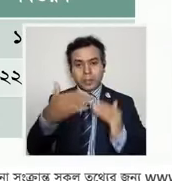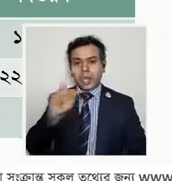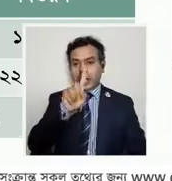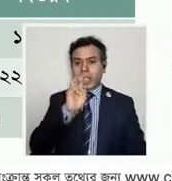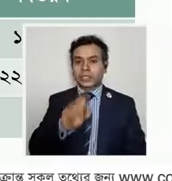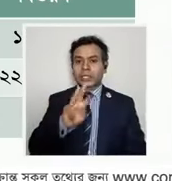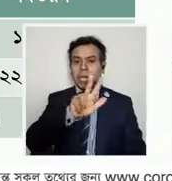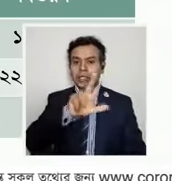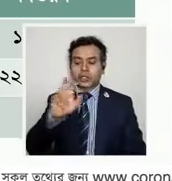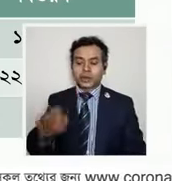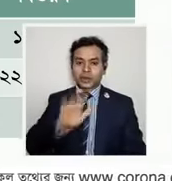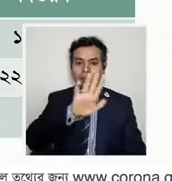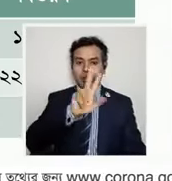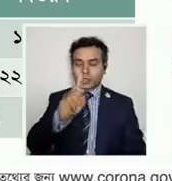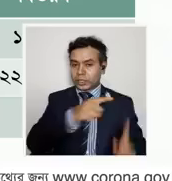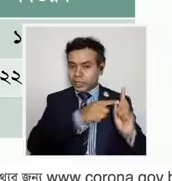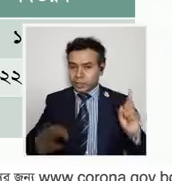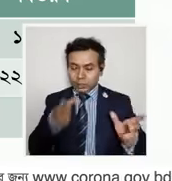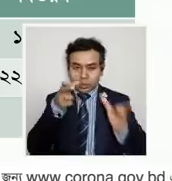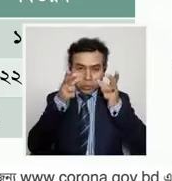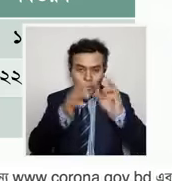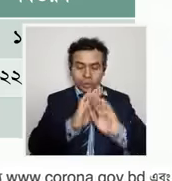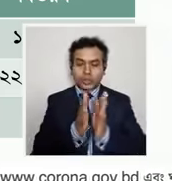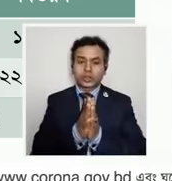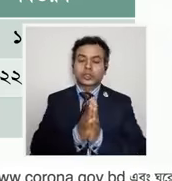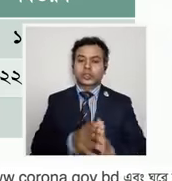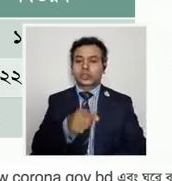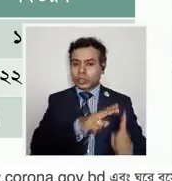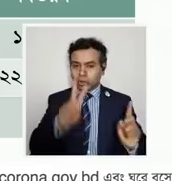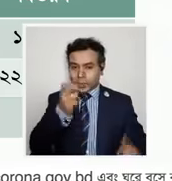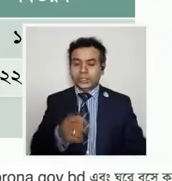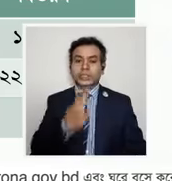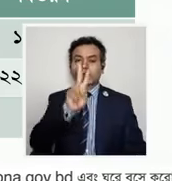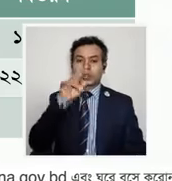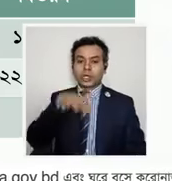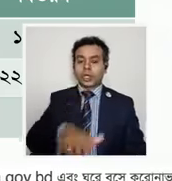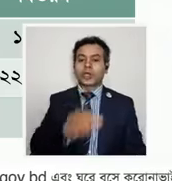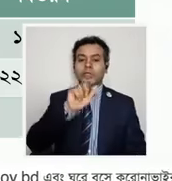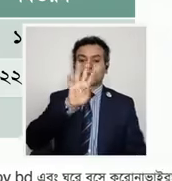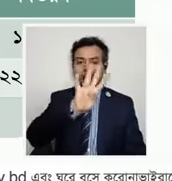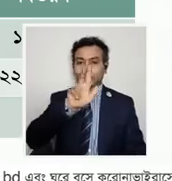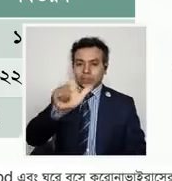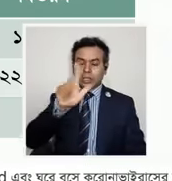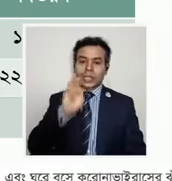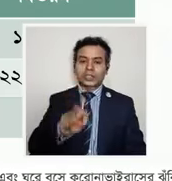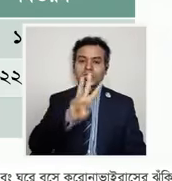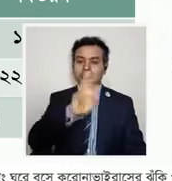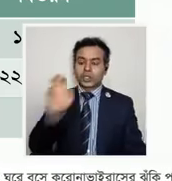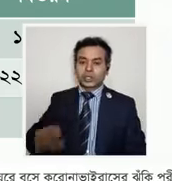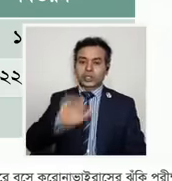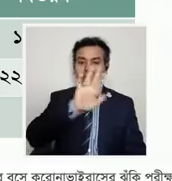ব্যক্তিগত সুরক্ষা সামগ্রী গত 24 ঘন্টায় বিতরণ হয়েছে 12,000, এ পর্যন্ত সংগৃহীত